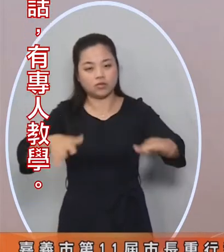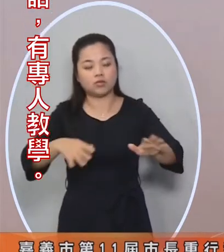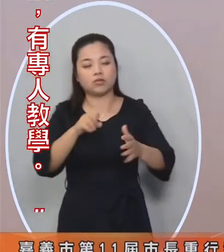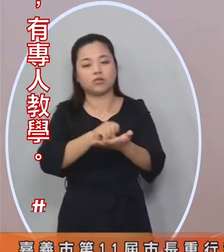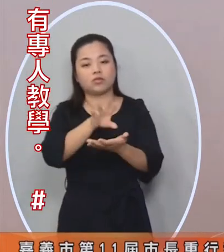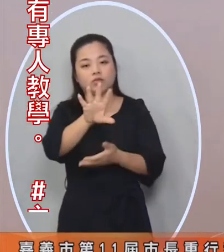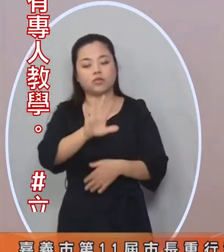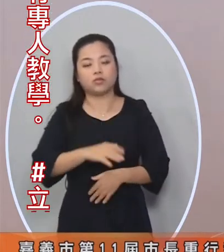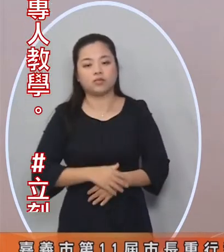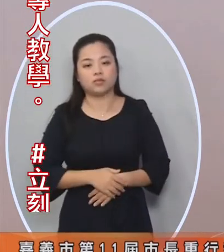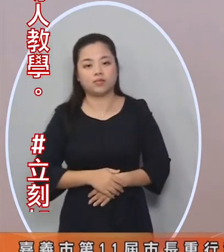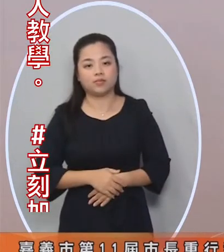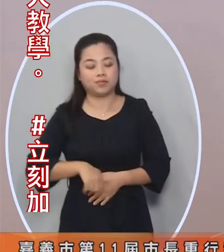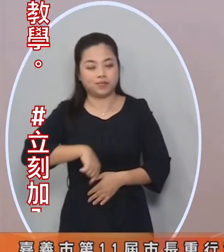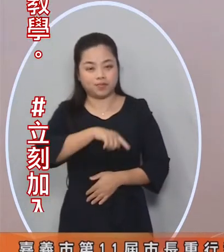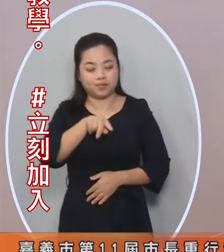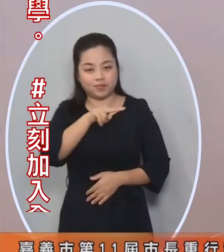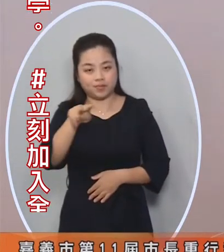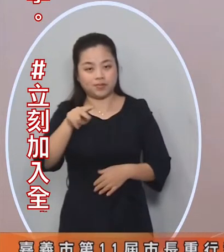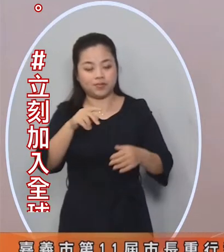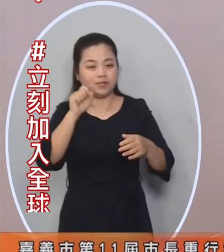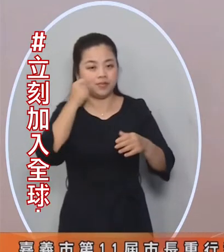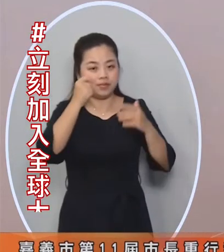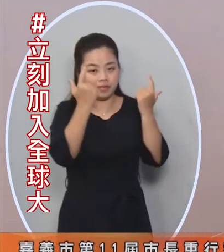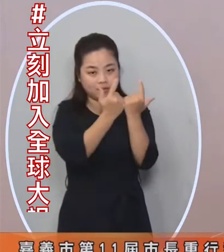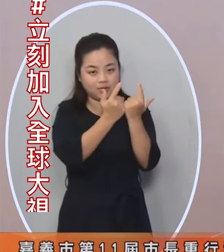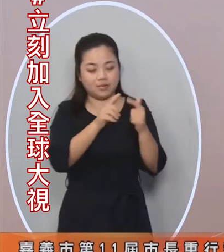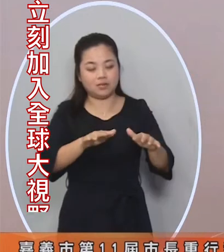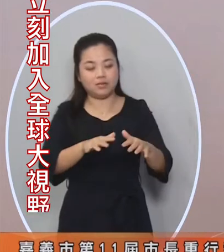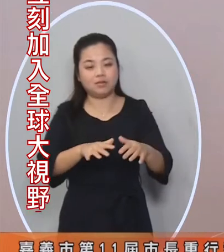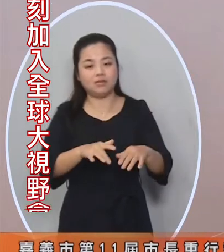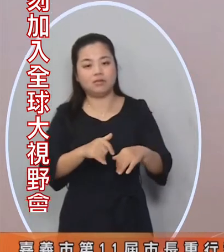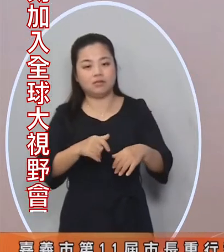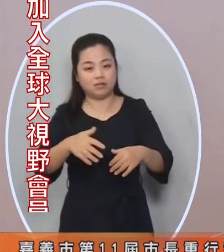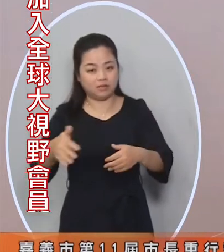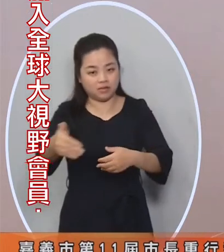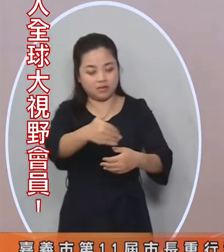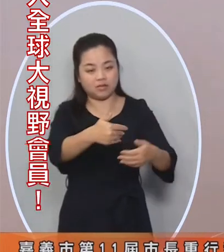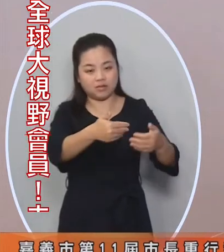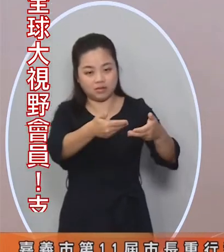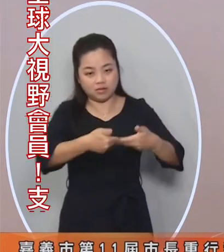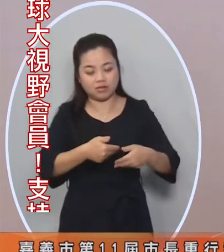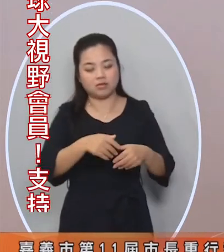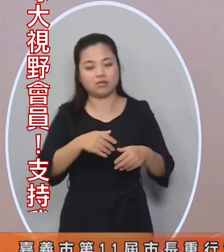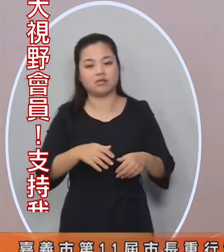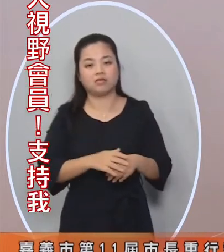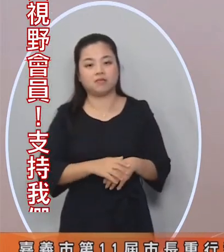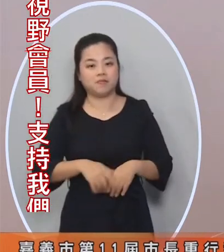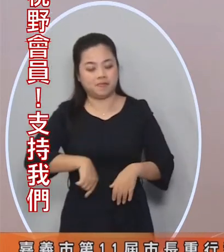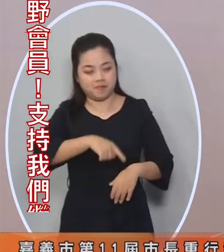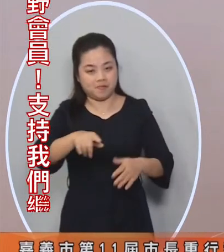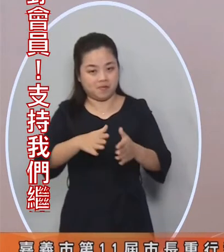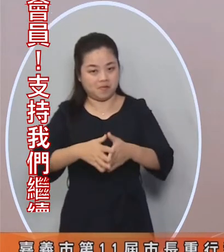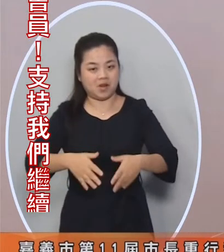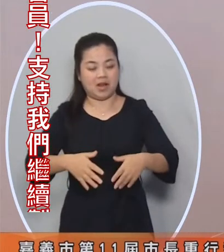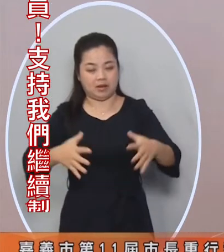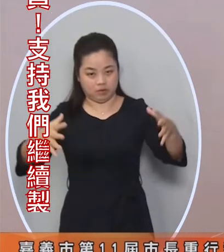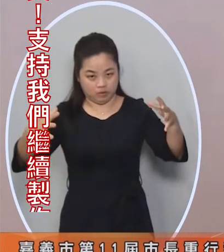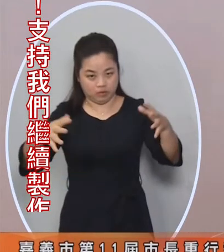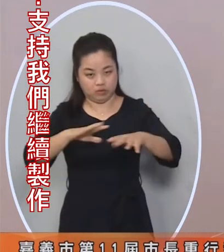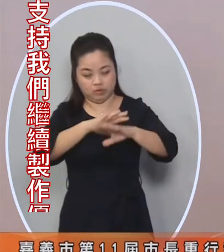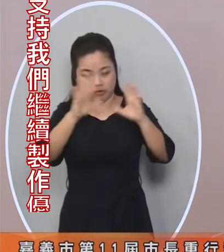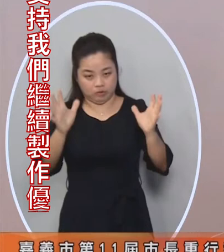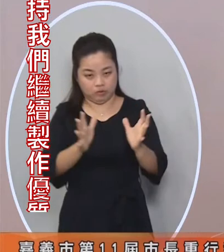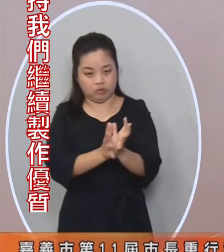在做报告。所以我们看到嘉北区段征收也在进行当中，我们要整体的开发总